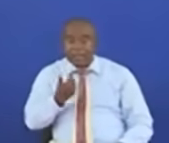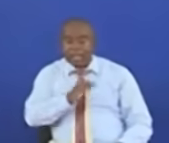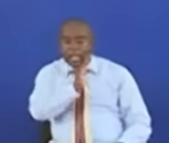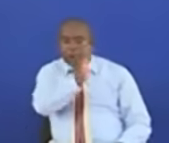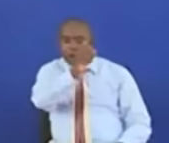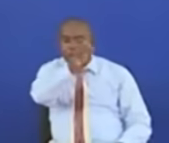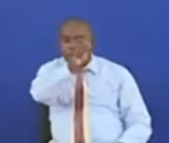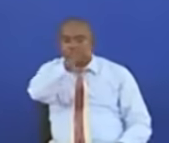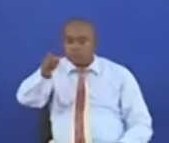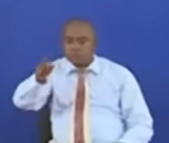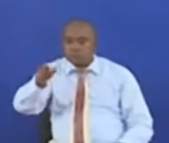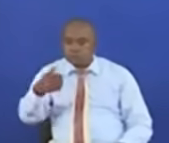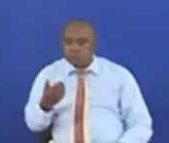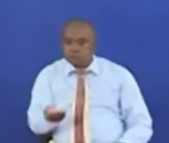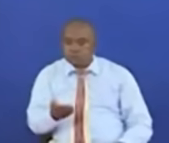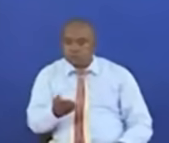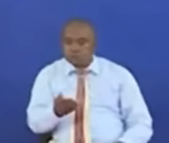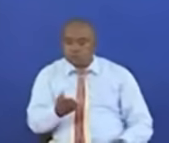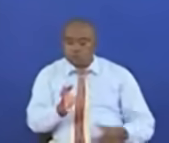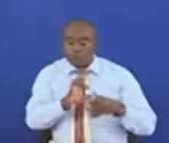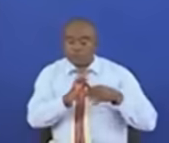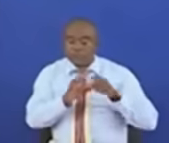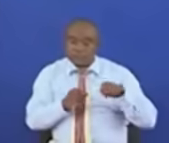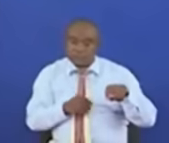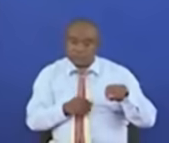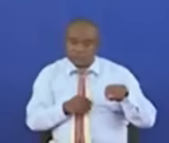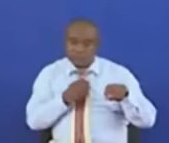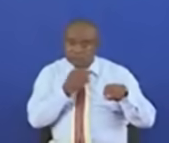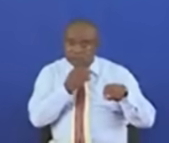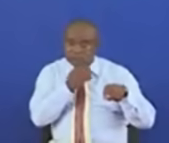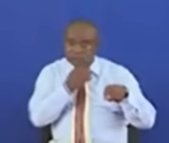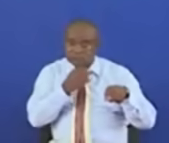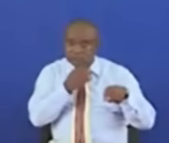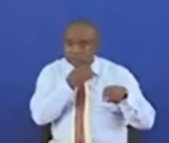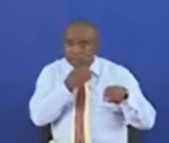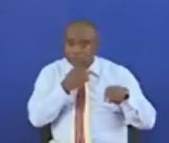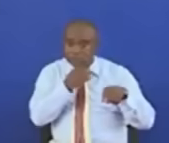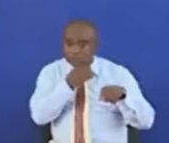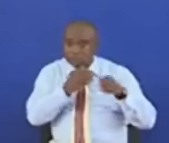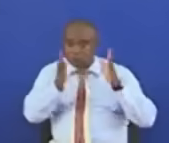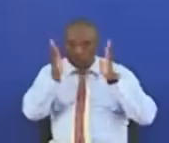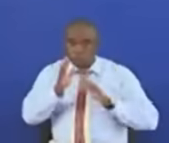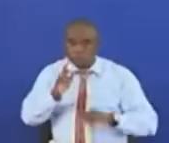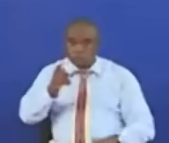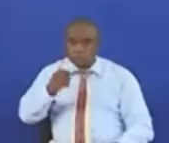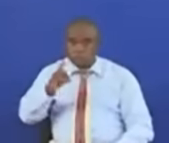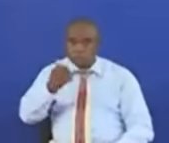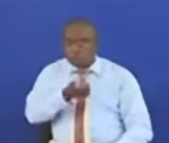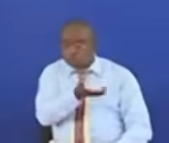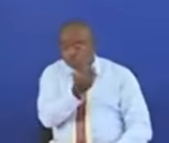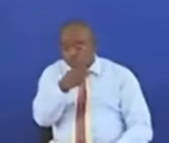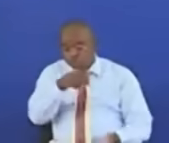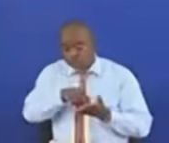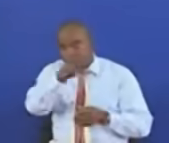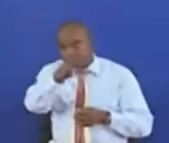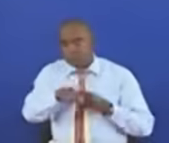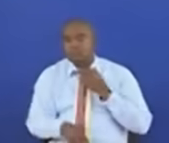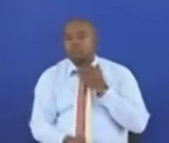wanatano washiriki katika uchaguzi. Mheshimiwa Kabudi, hebu ondoka huko nje mbele kidogo.